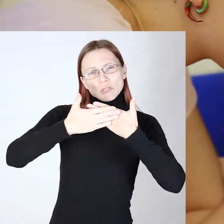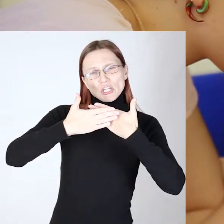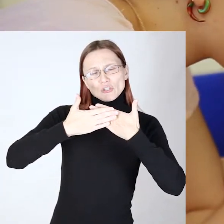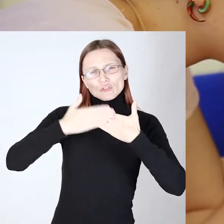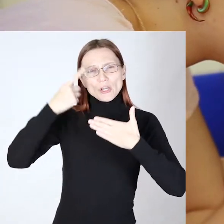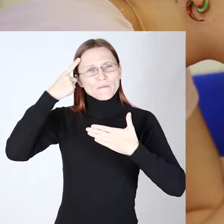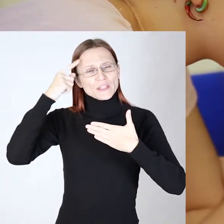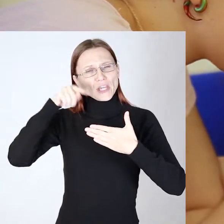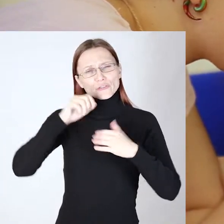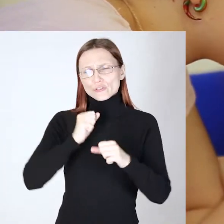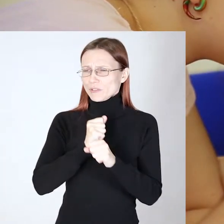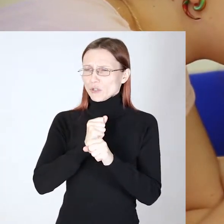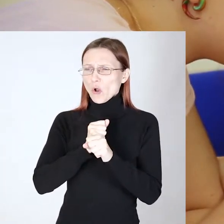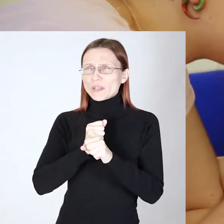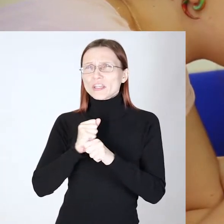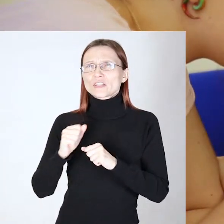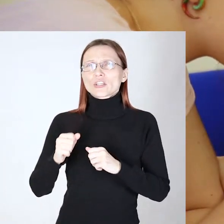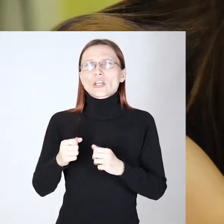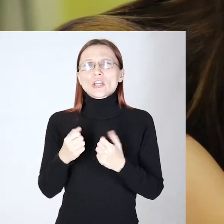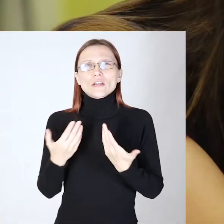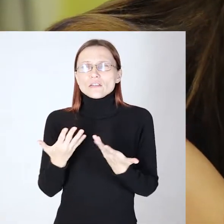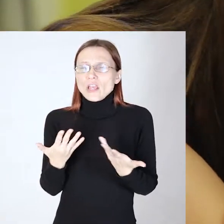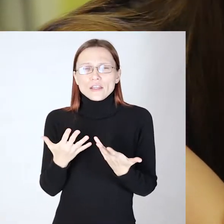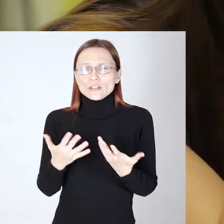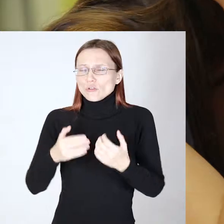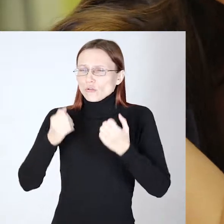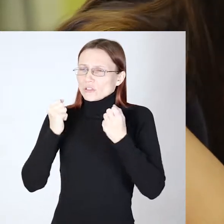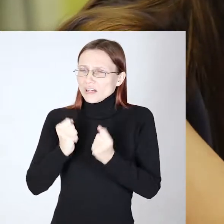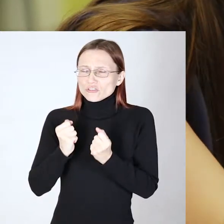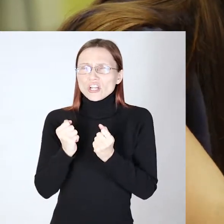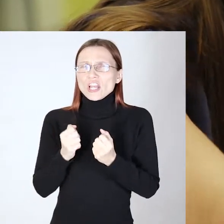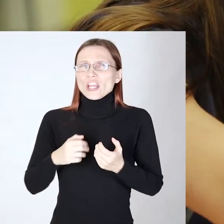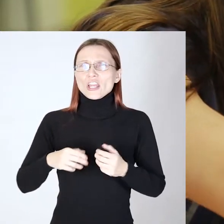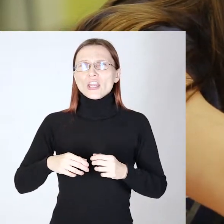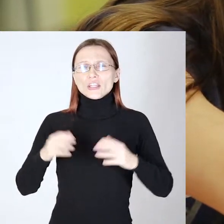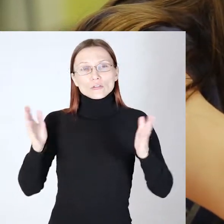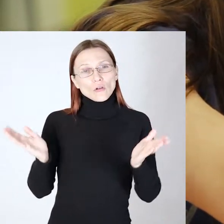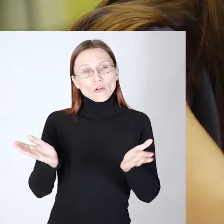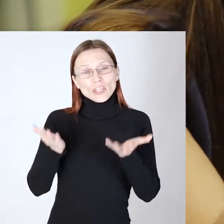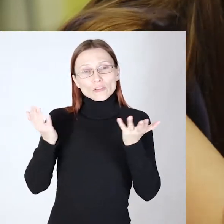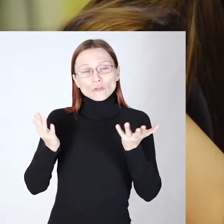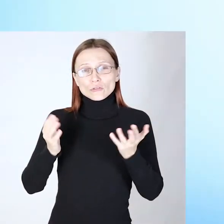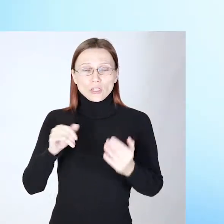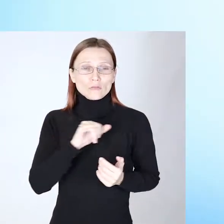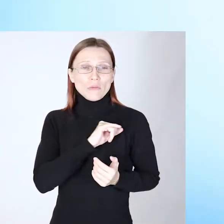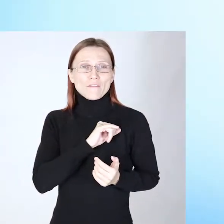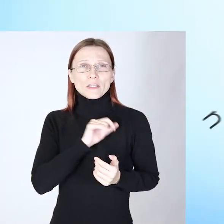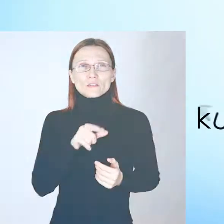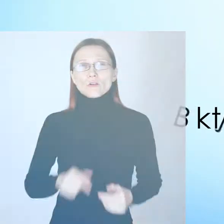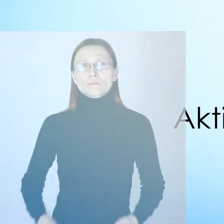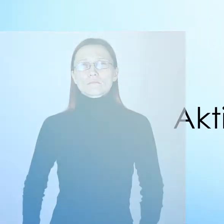vedia intuitívne robiť s tým programom, pretože nie je nejak zložitý a baví ich to.